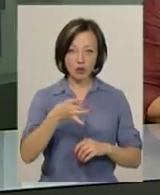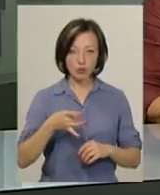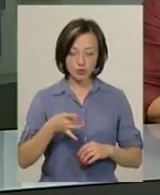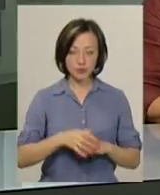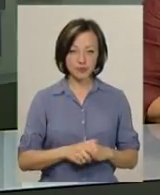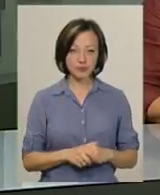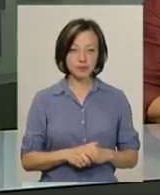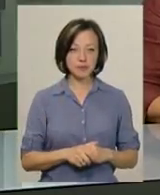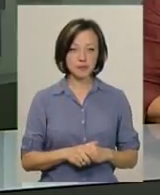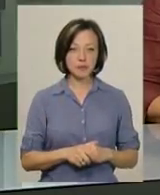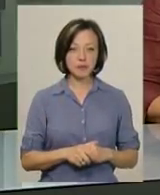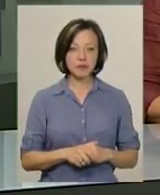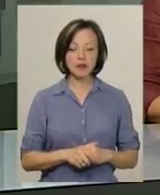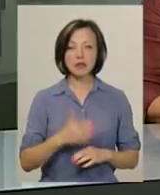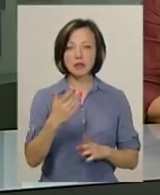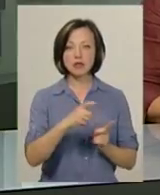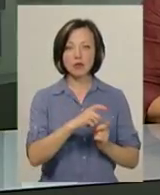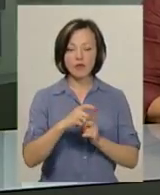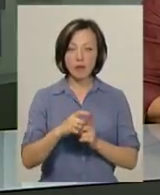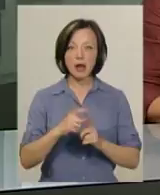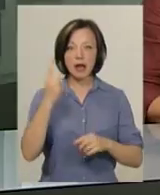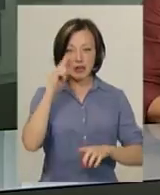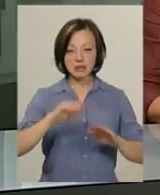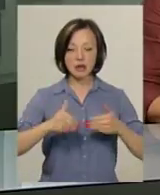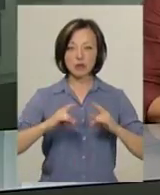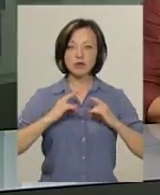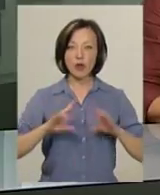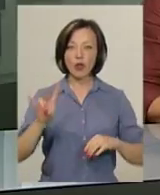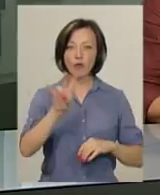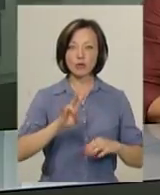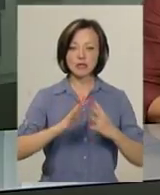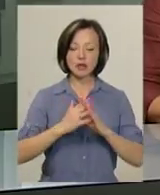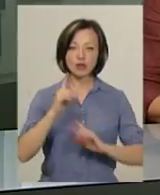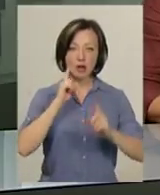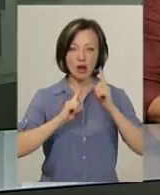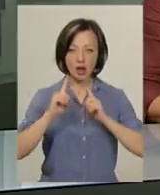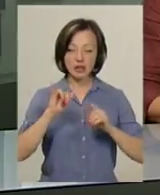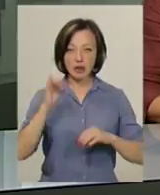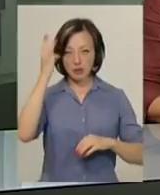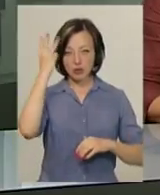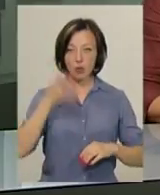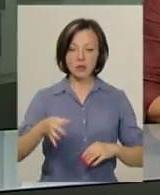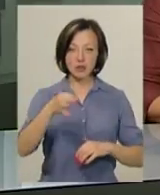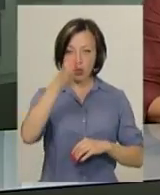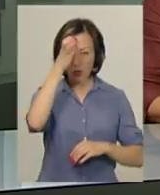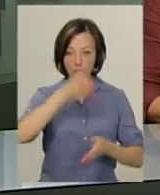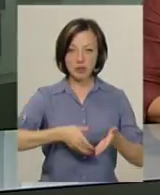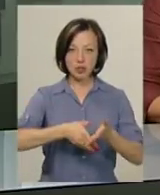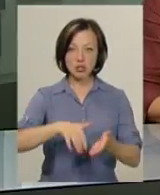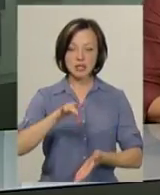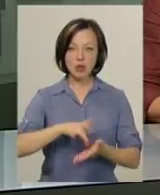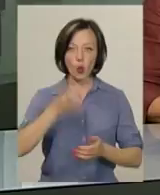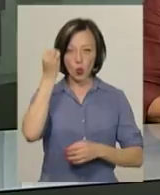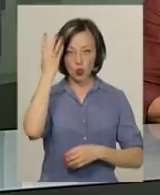ради Віта Гонзолевська. За її словами, ініціатори свята – Новоушицька селищна рада та Хмельницький обласний науково-методичний